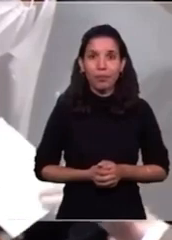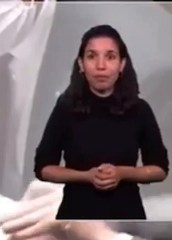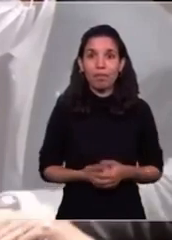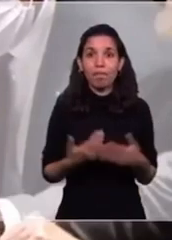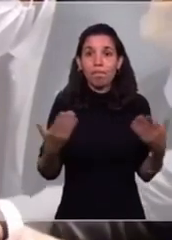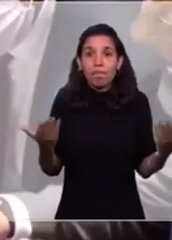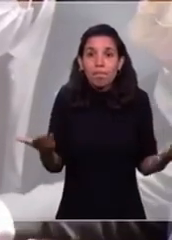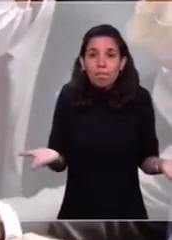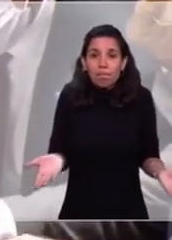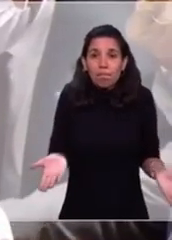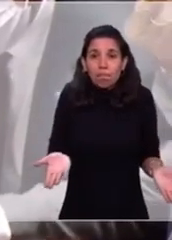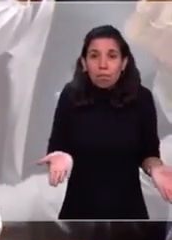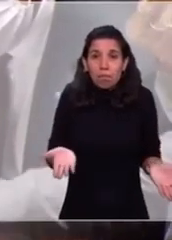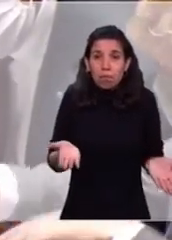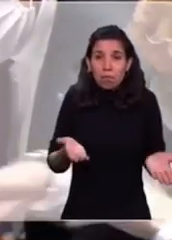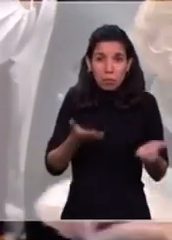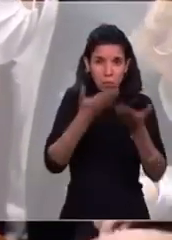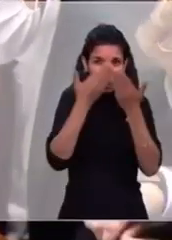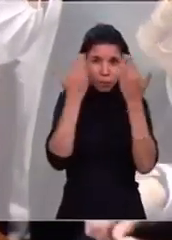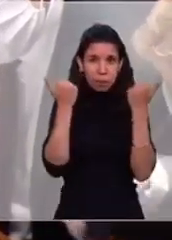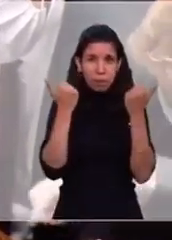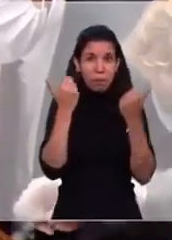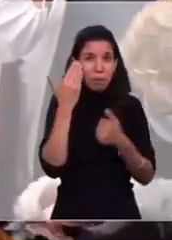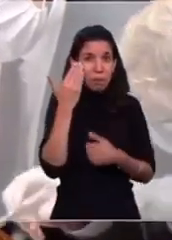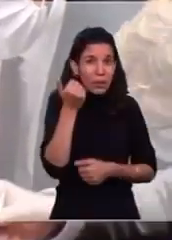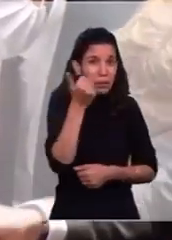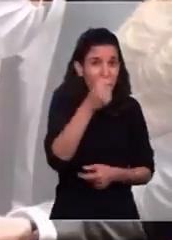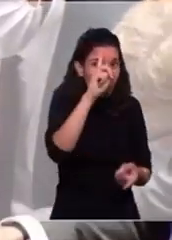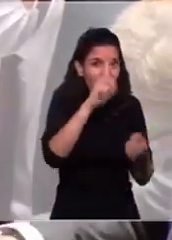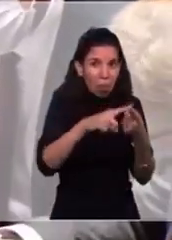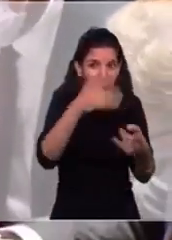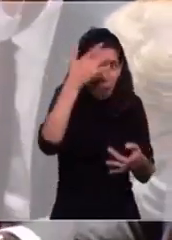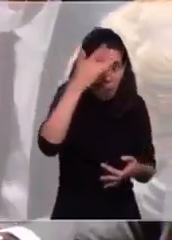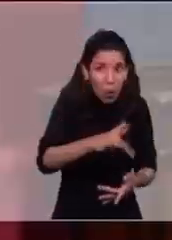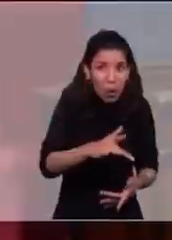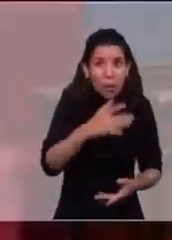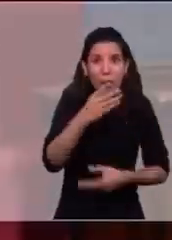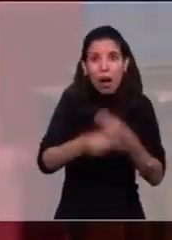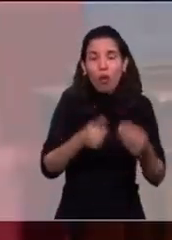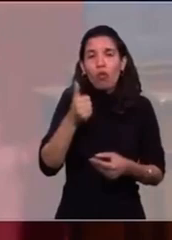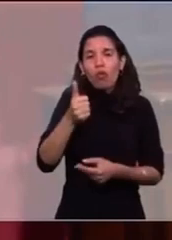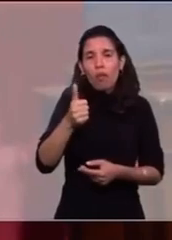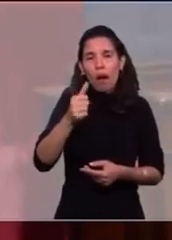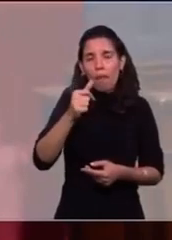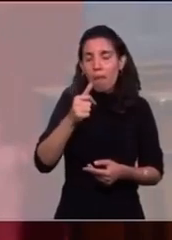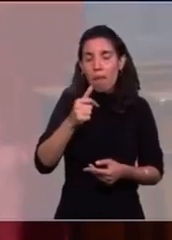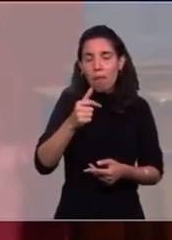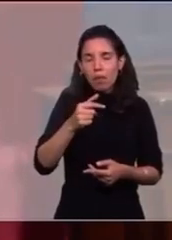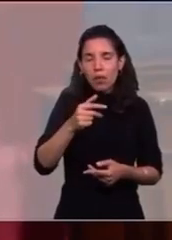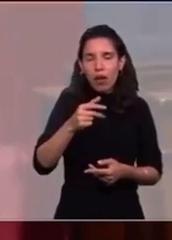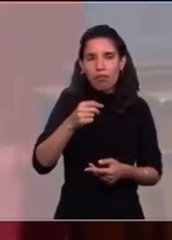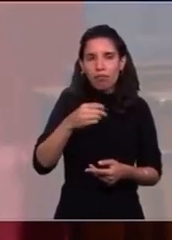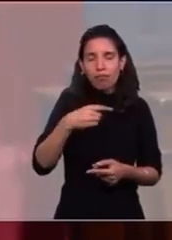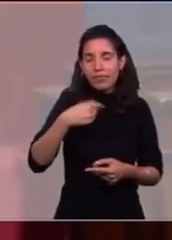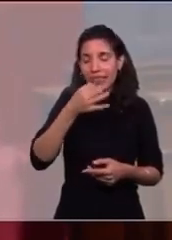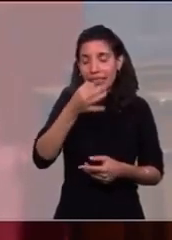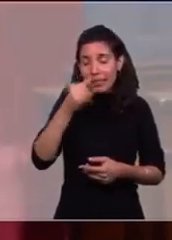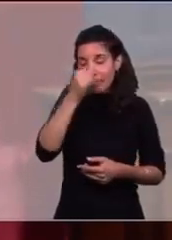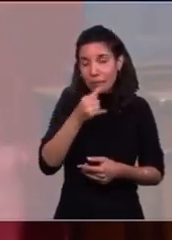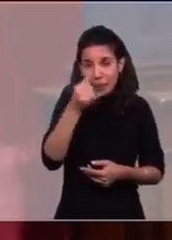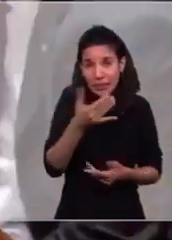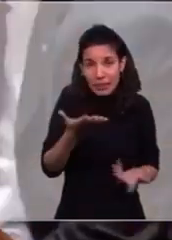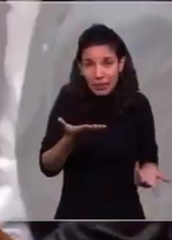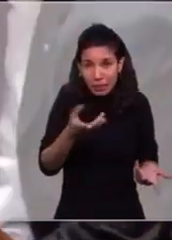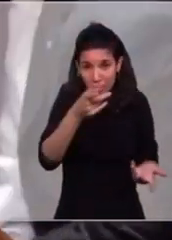si c'est une totale méconnaissance du sujet ou une totale malhonnêteté intellectuelle qui vous fait raconter des